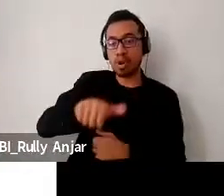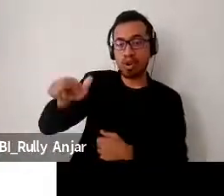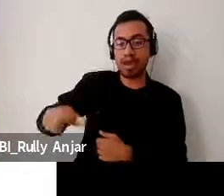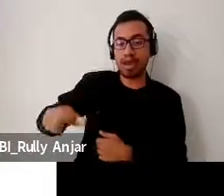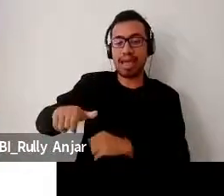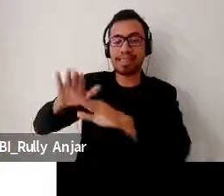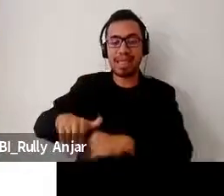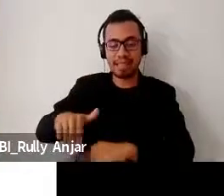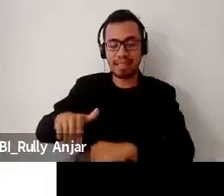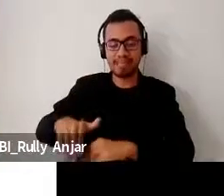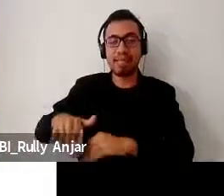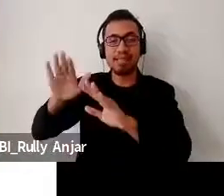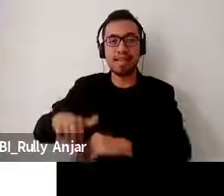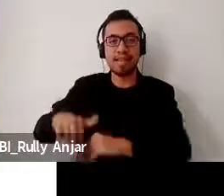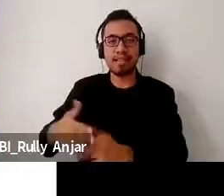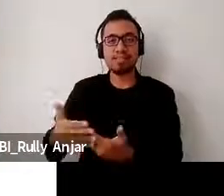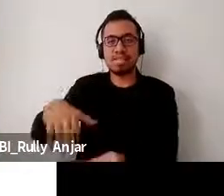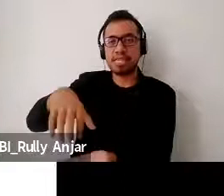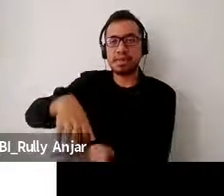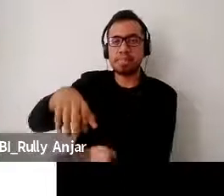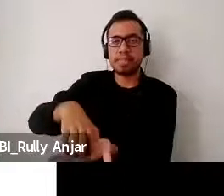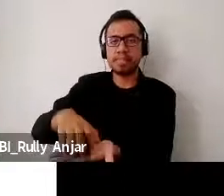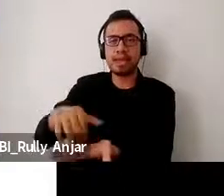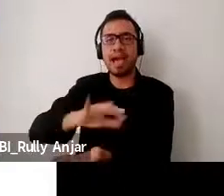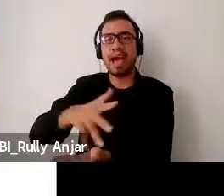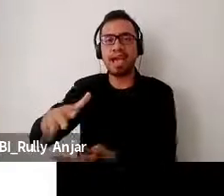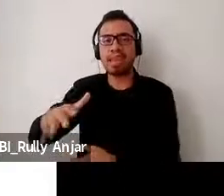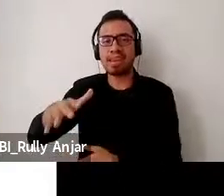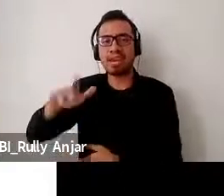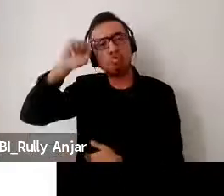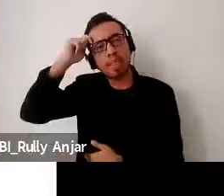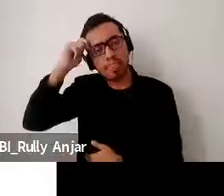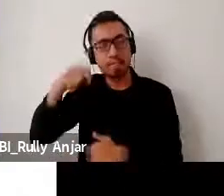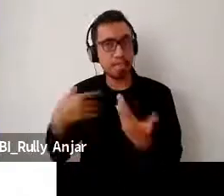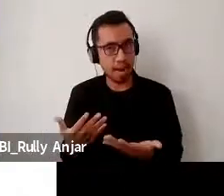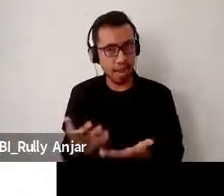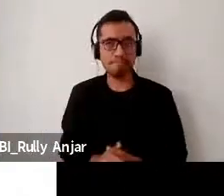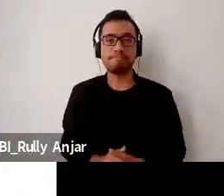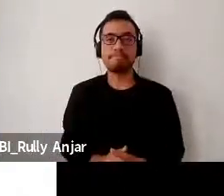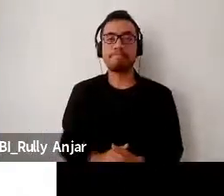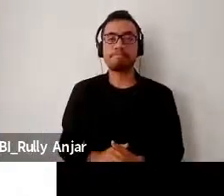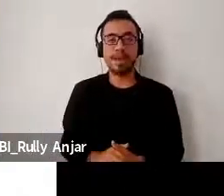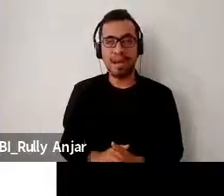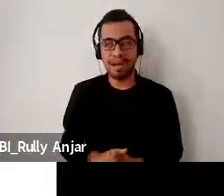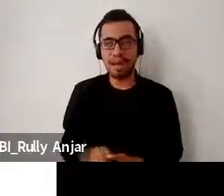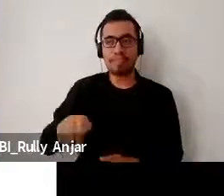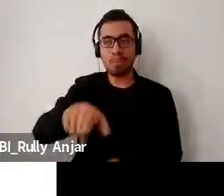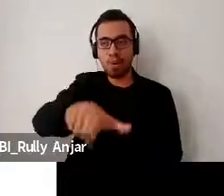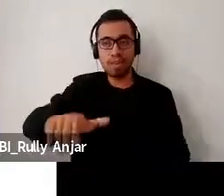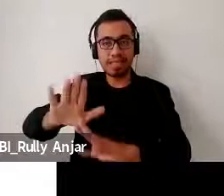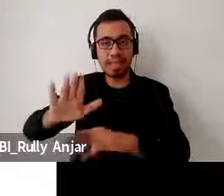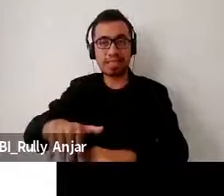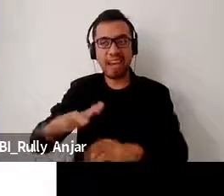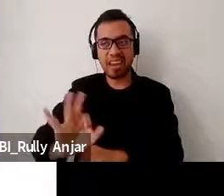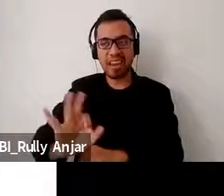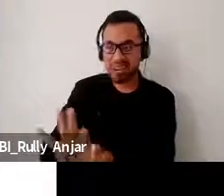supply air itu sangat terbatas, ya, daerah-daerah di mana orang itu susah mencari air, terus mereka diminta mencuci tangan. Nah,